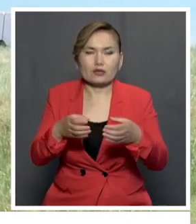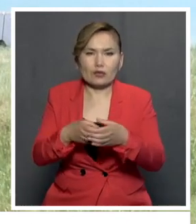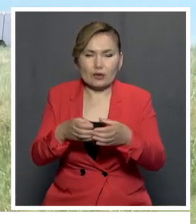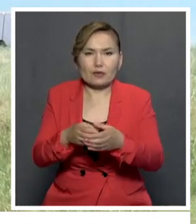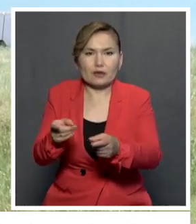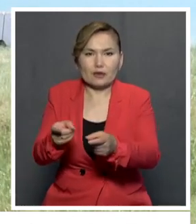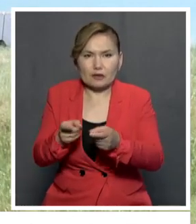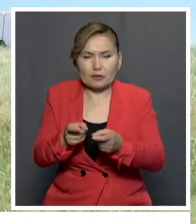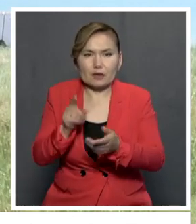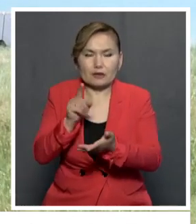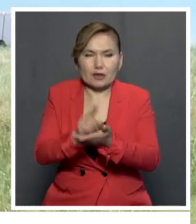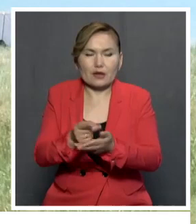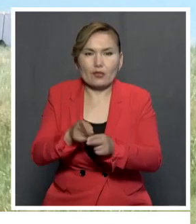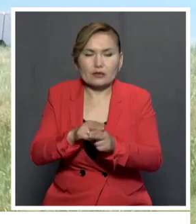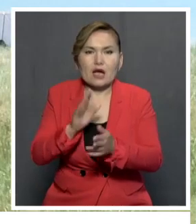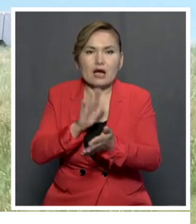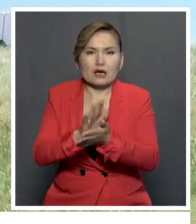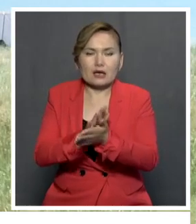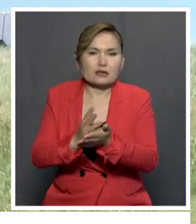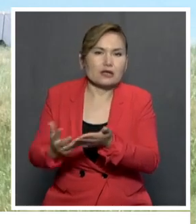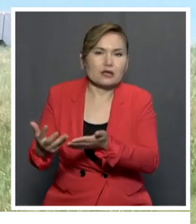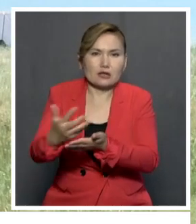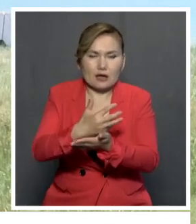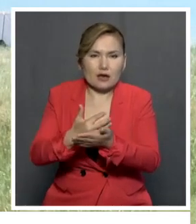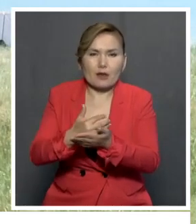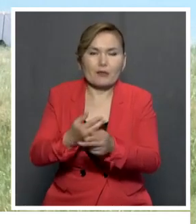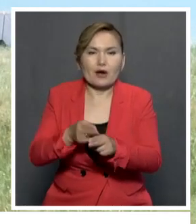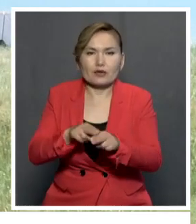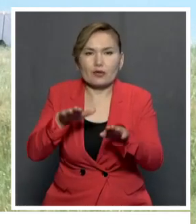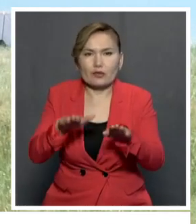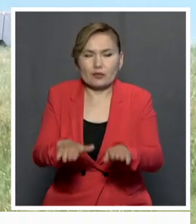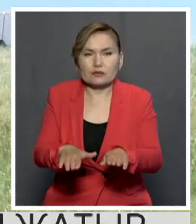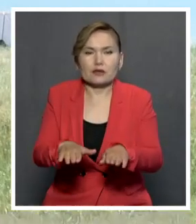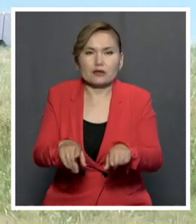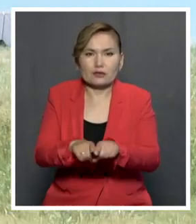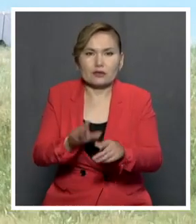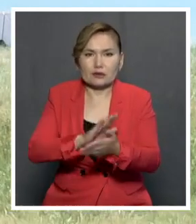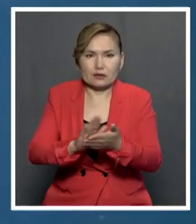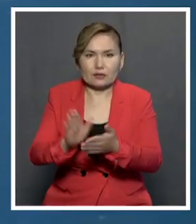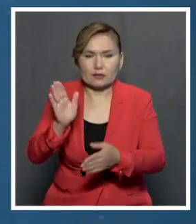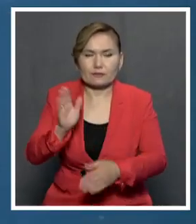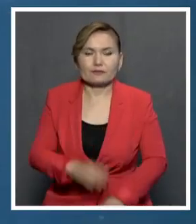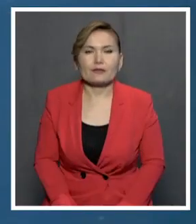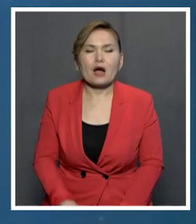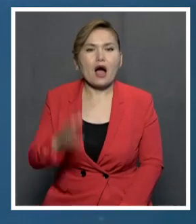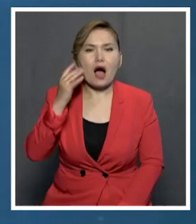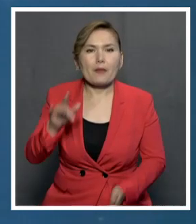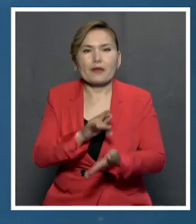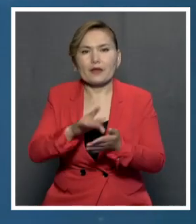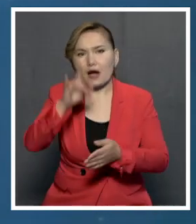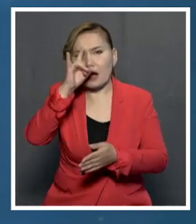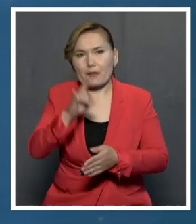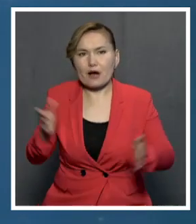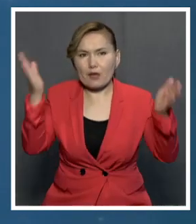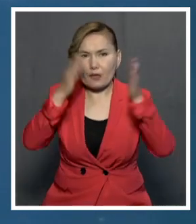солар тазартылуда. Жалпы жаңағы қоқыс мәселесі басты назарда. Алматы Қазақстан